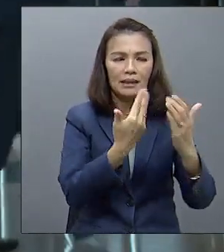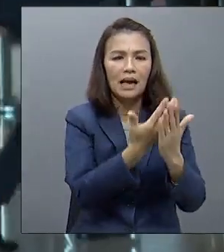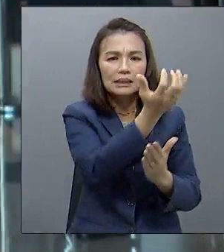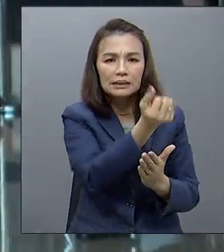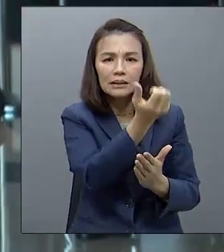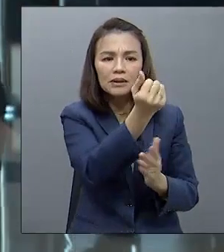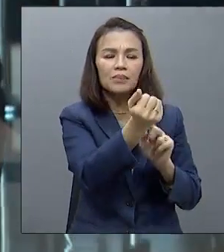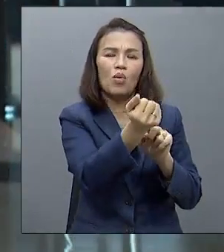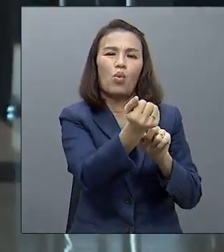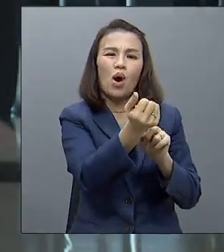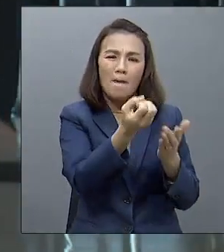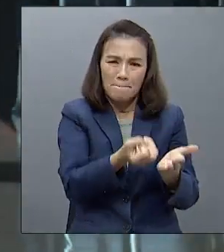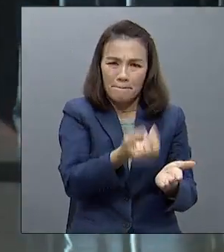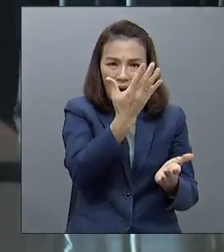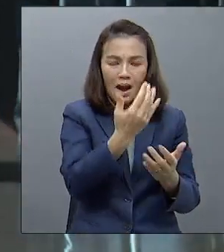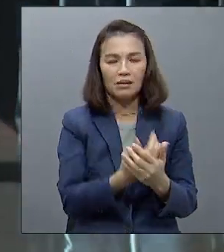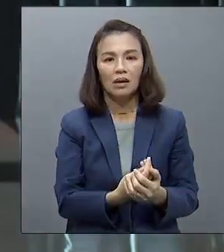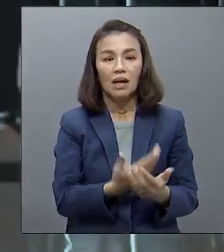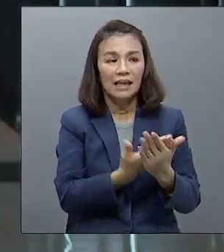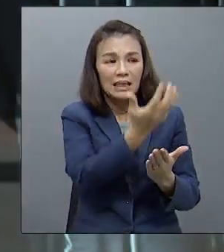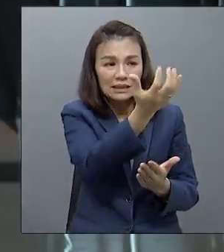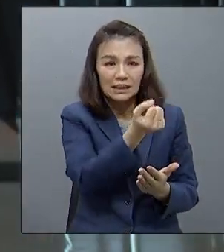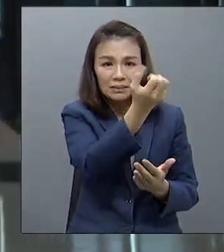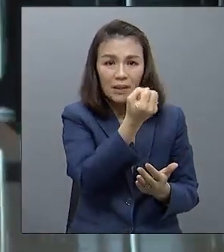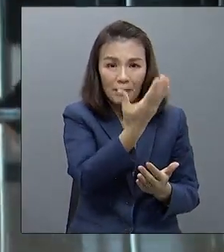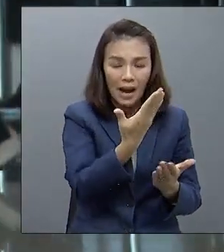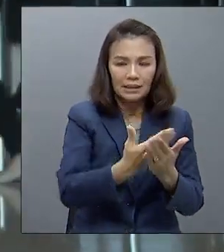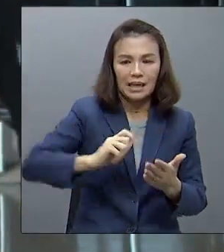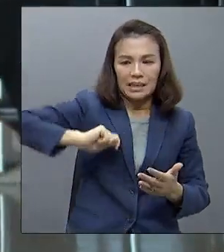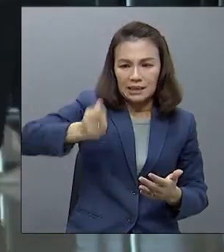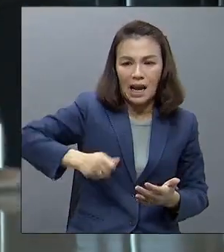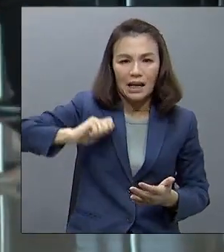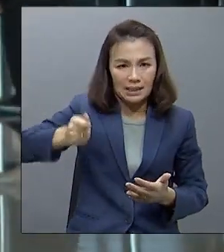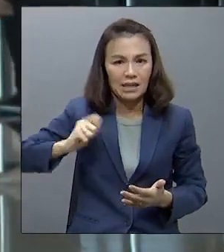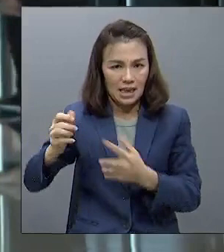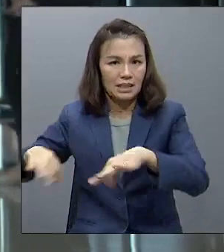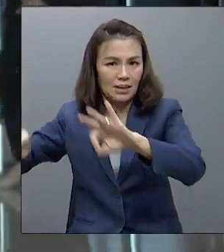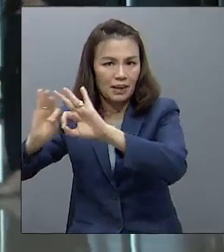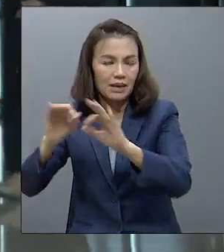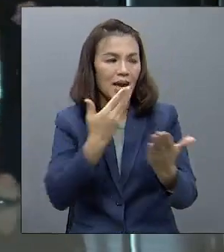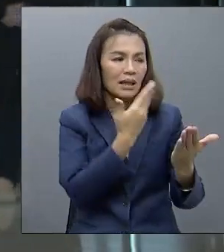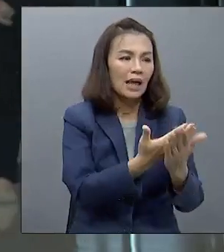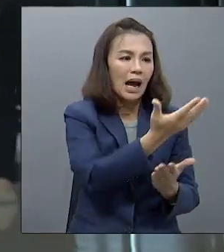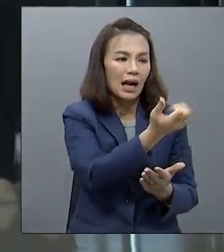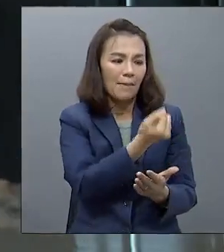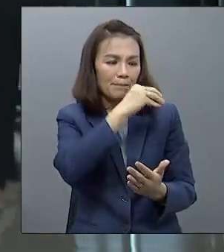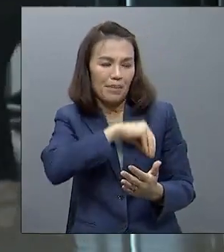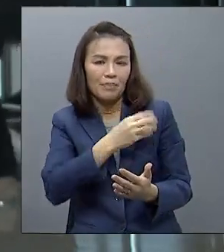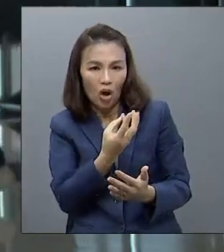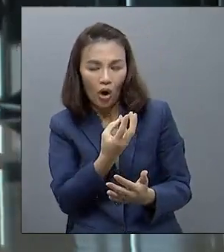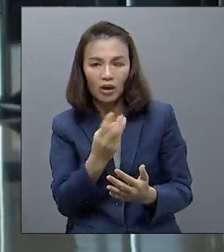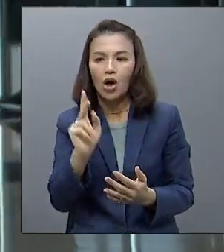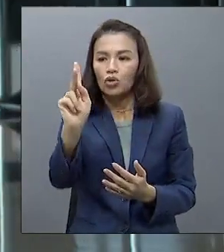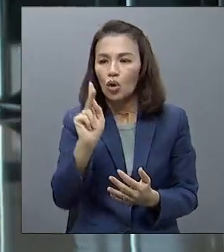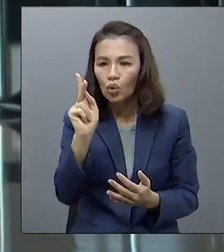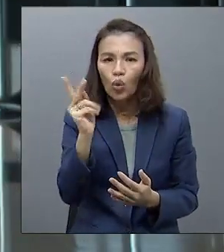เราสูงมากนี่สูงก็ไปกดดันเรื่องของรายจ่ายนะคะทีนี้เมื่อรายได้ไม่พอรายจ่ายก็ทำให้ต้องไปกู้หนี้นอกระบบ